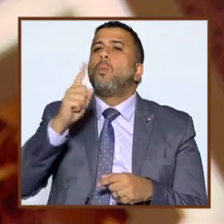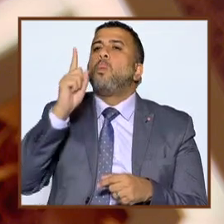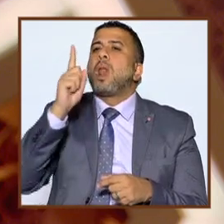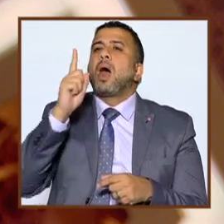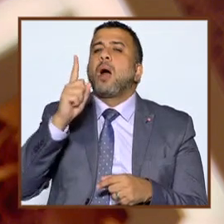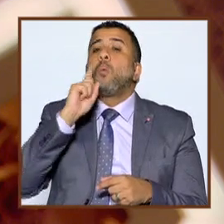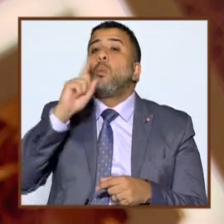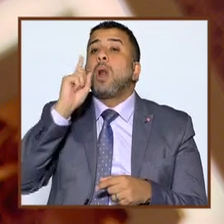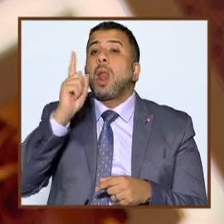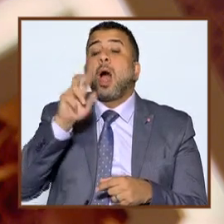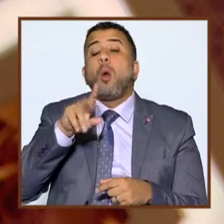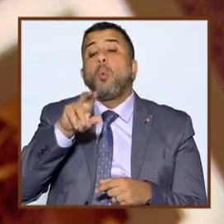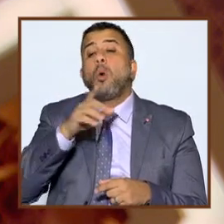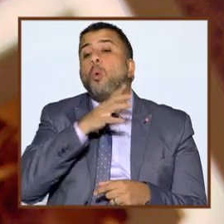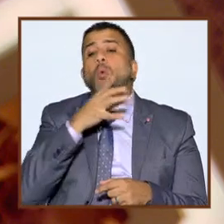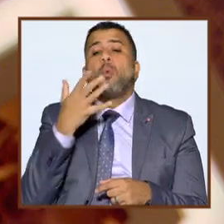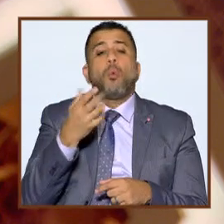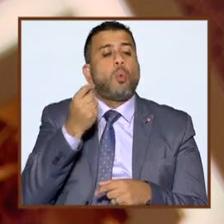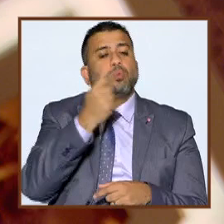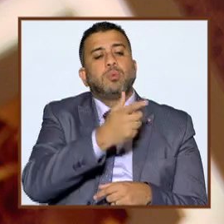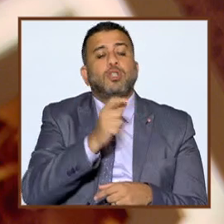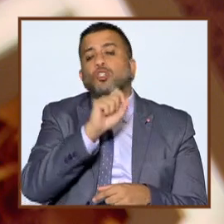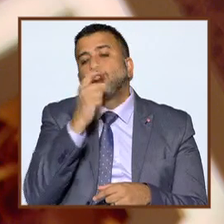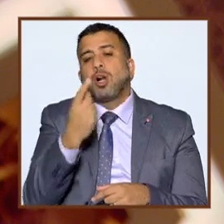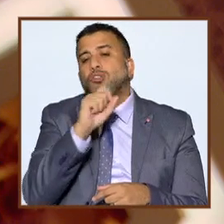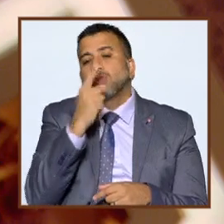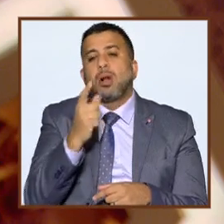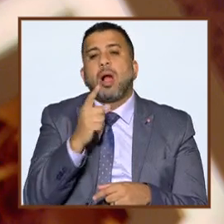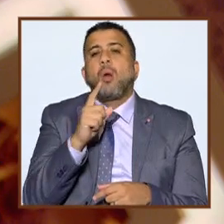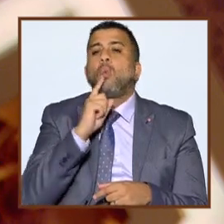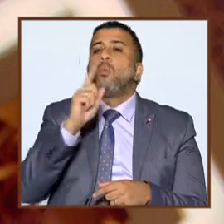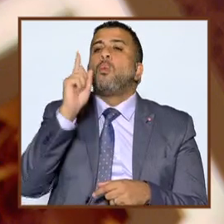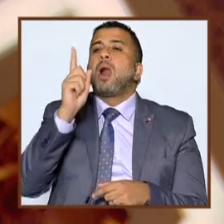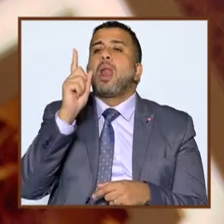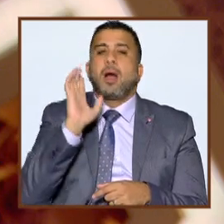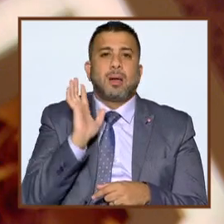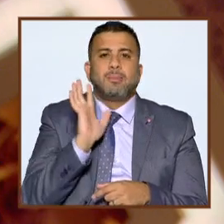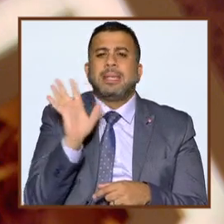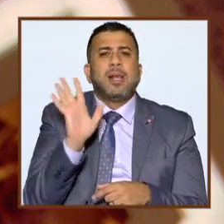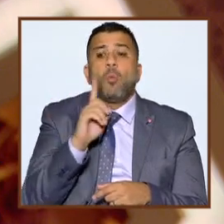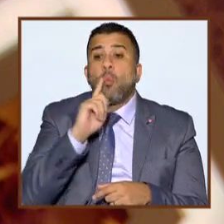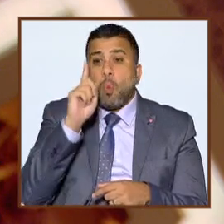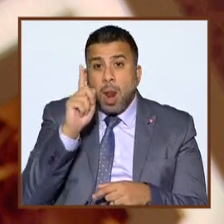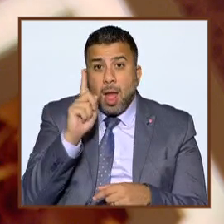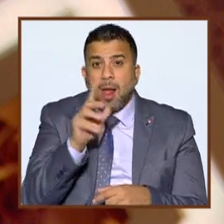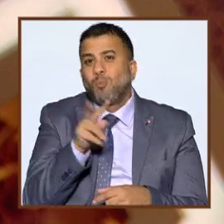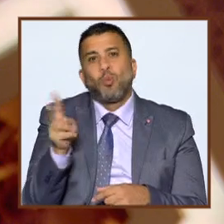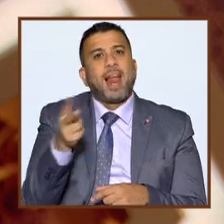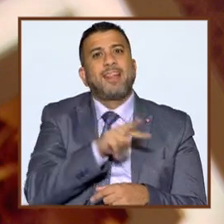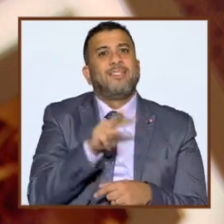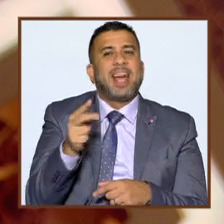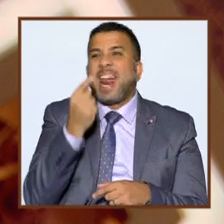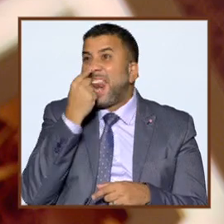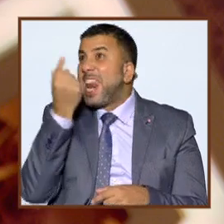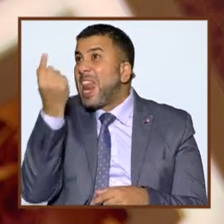والله العظيم إني بعطي أخوي 500 ريال شهريا، وهذا يفهم من موقف معين، مثل واحد أن تقول لهم